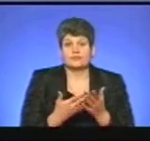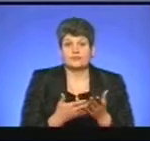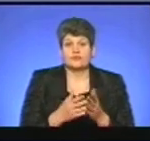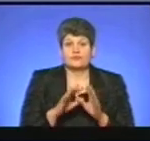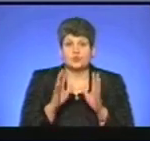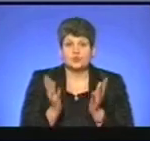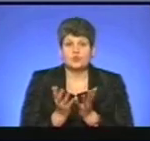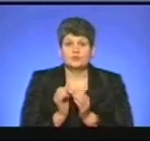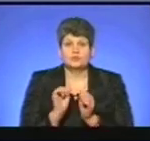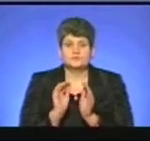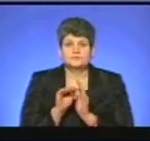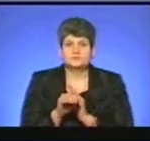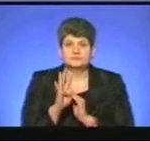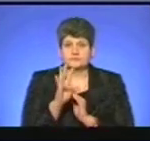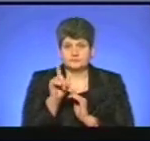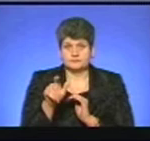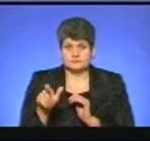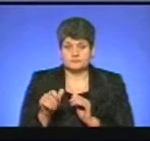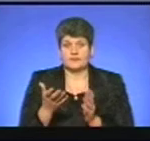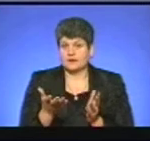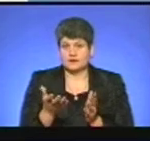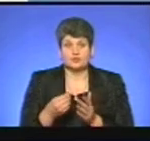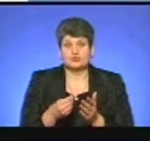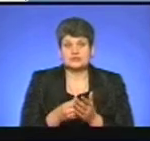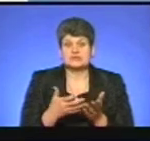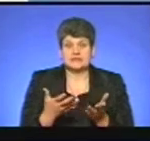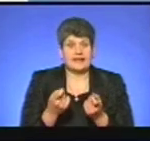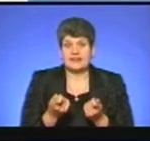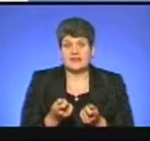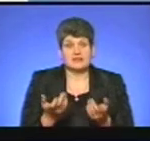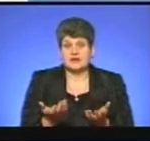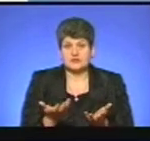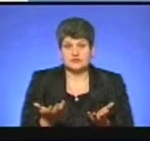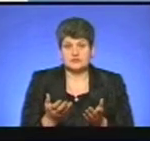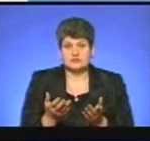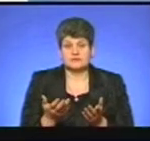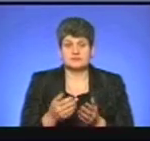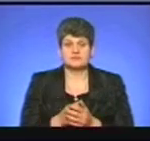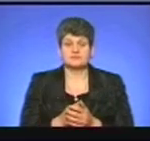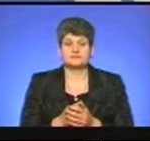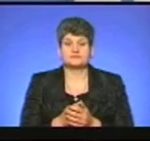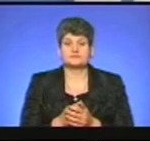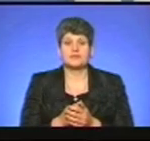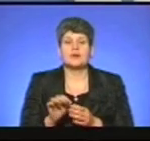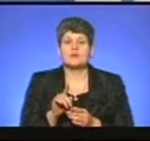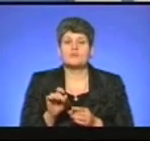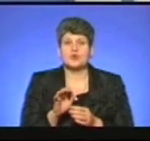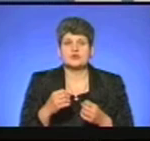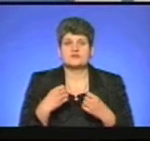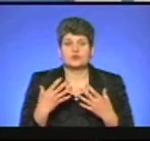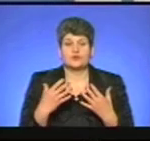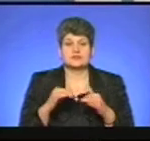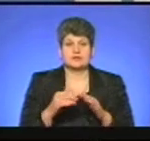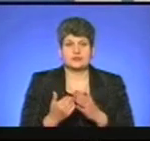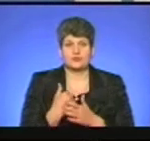може поміститися до 4 людей, крім пілота, тому і ціна не дешева на катання на повітряній кулі. Про святкові заходи на Новий рік ще